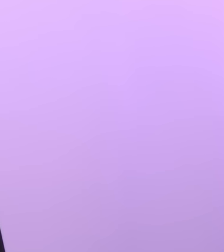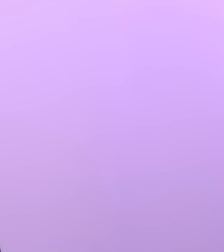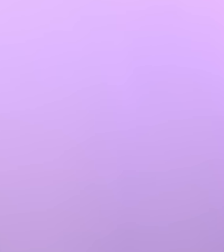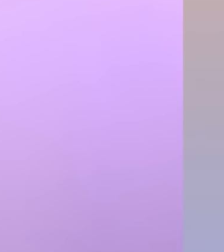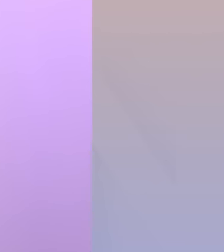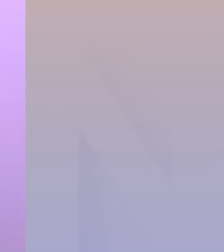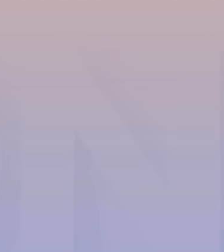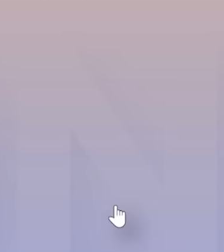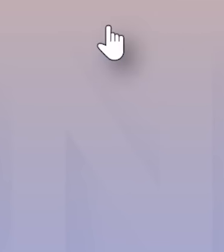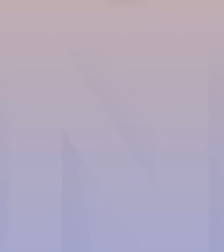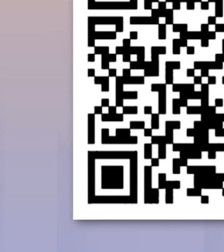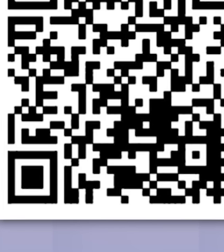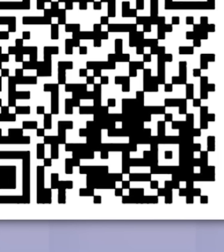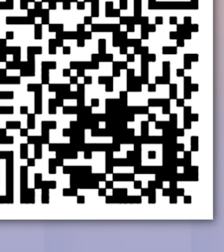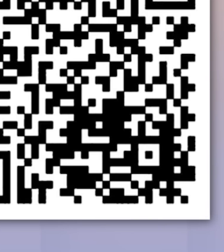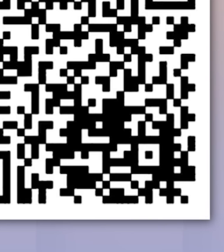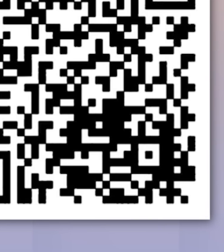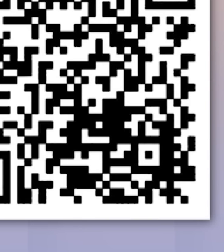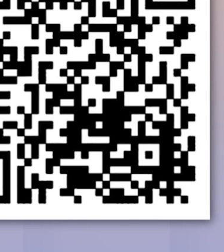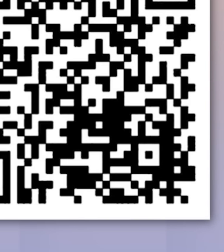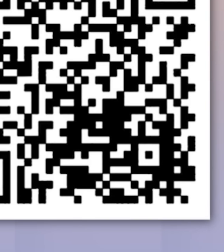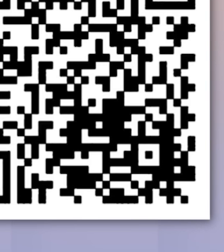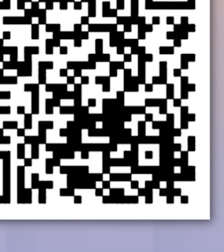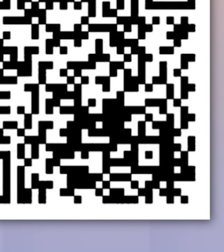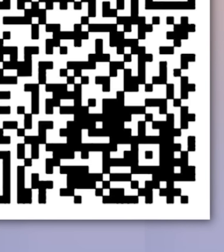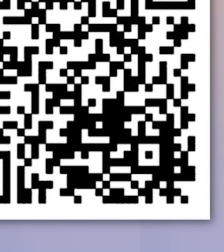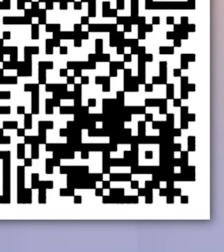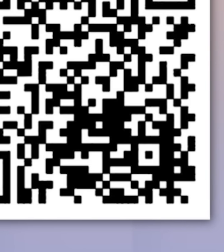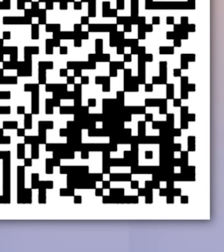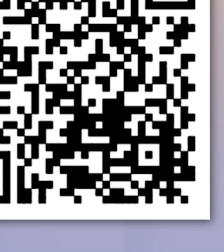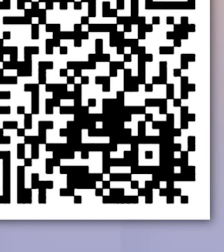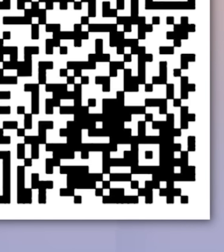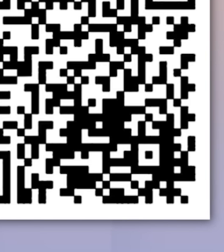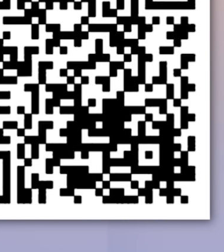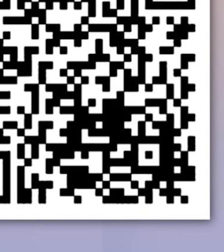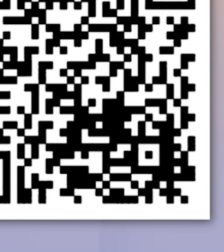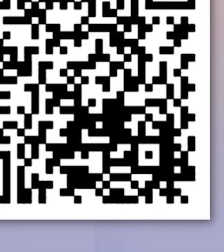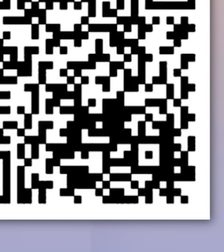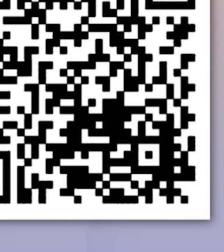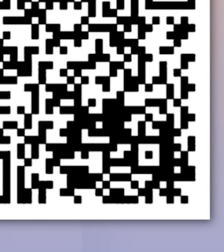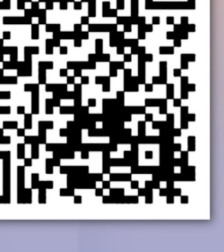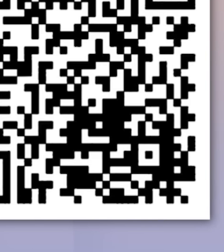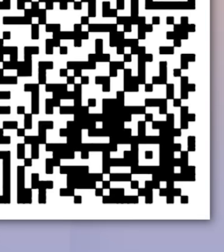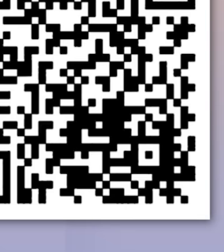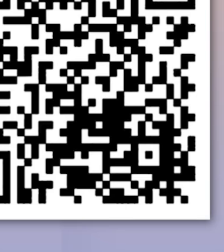ดูคลิปจบแล้วนะครับอย่าลืมกดไลค์กดแชร์และกด Subscribe YouTube มติชน TV ด้วยนะครับ